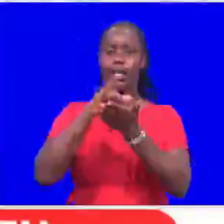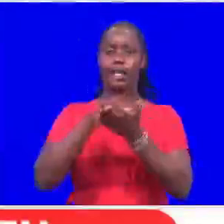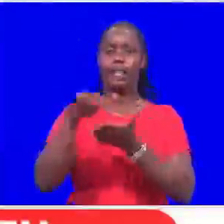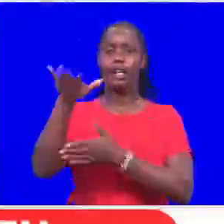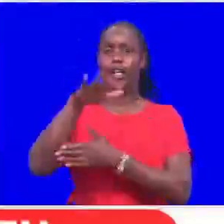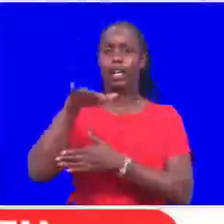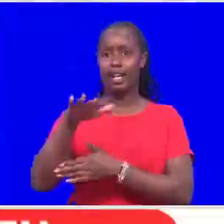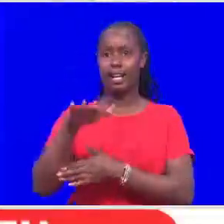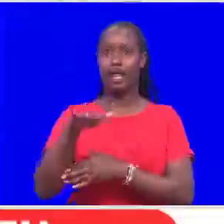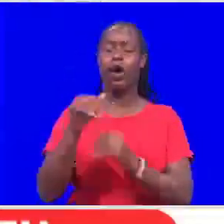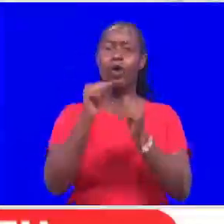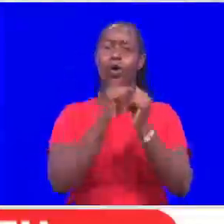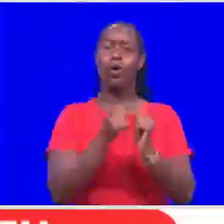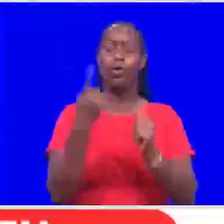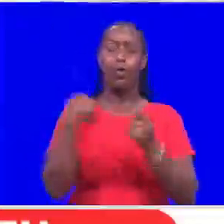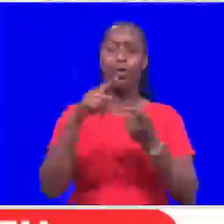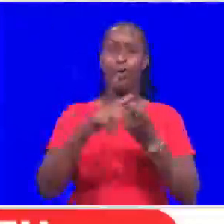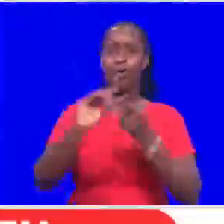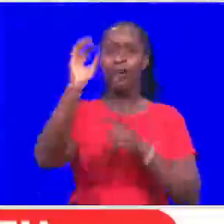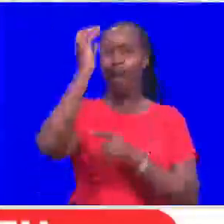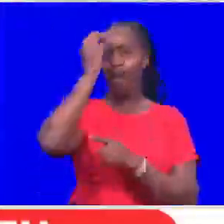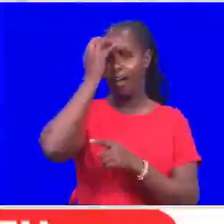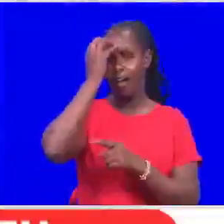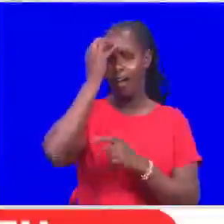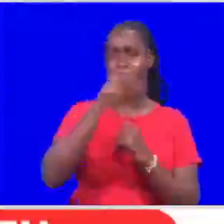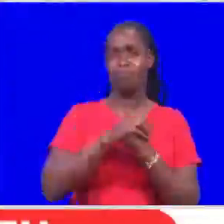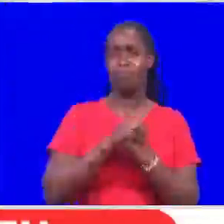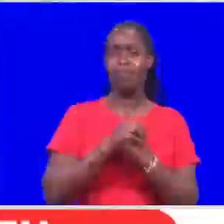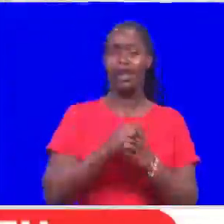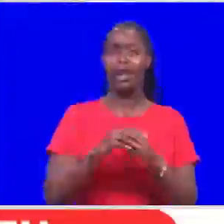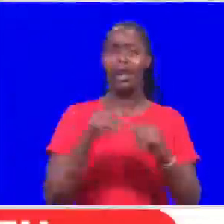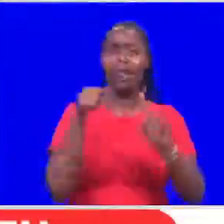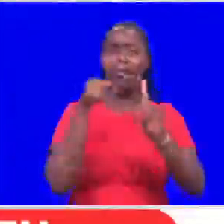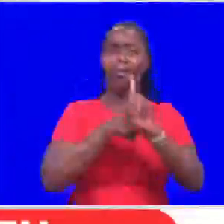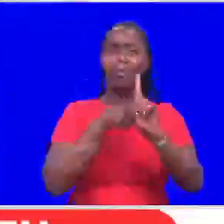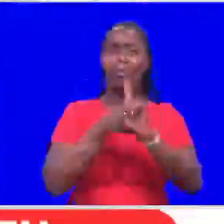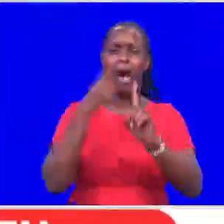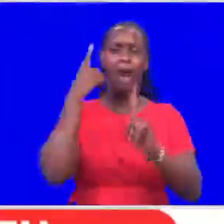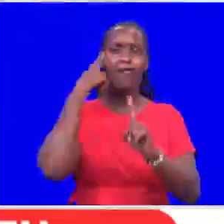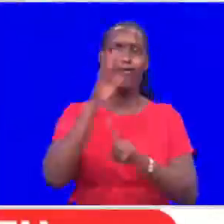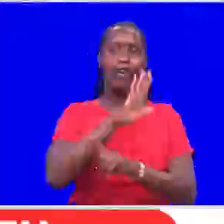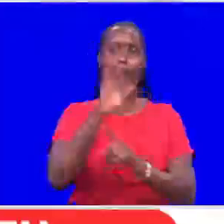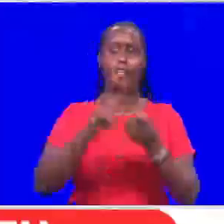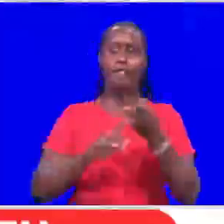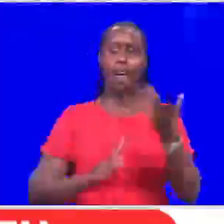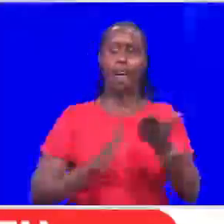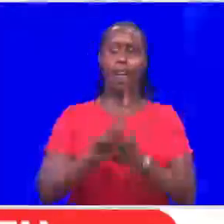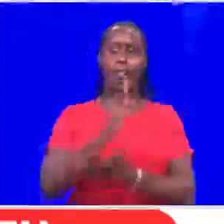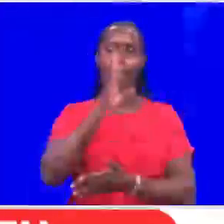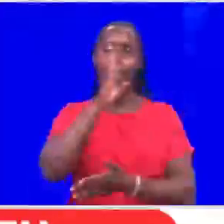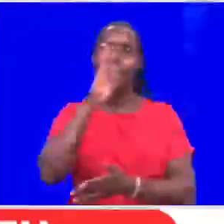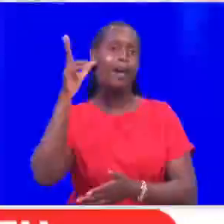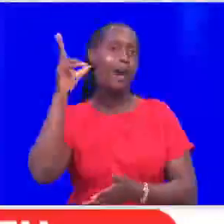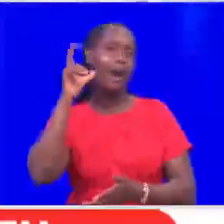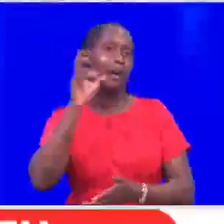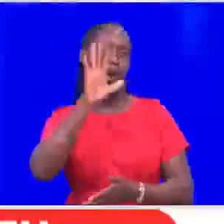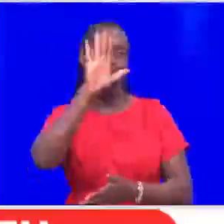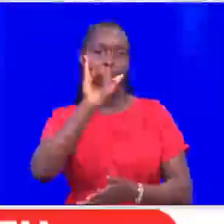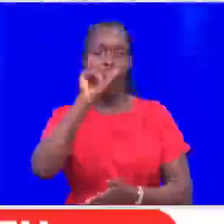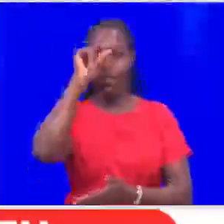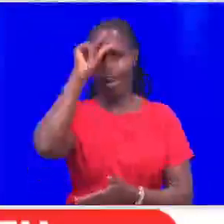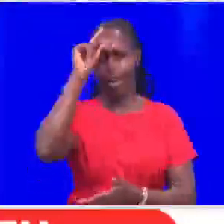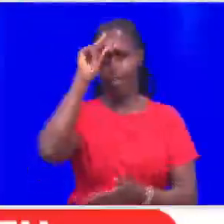wenye mori na hasira, wanacho kipigania ni kilio chao kusikika na serikali ya Baringo kuchukua